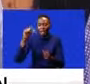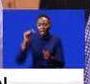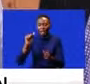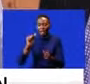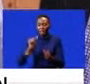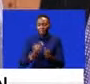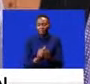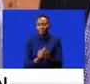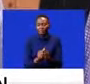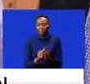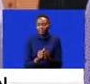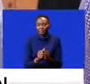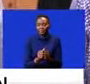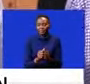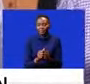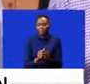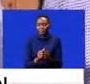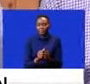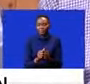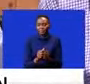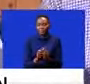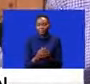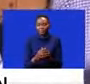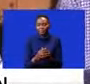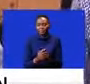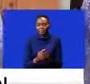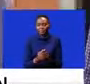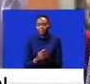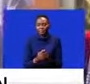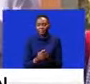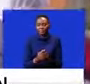festival Easter Monday ni erokamano